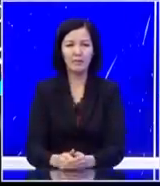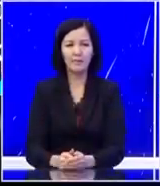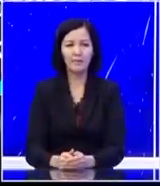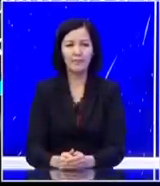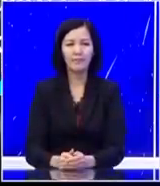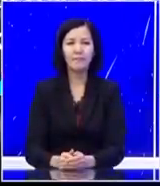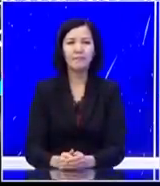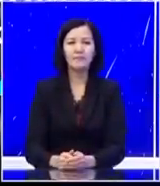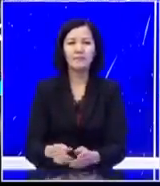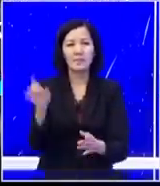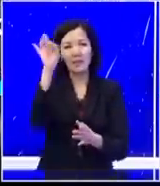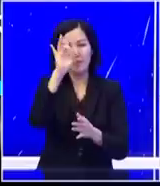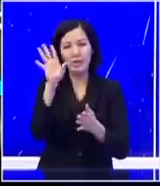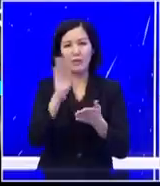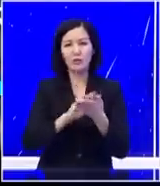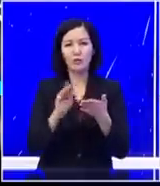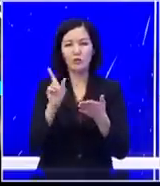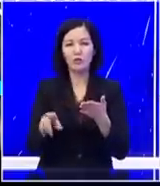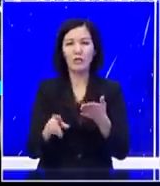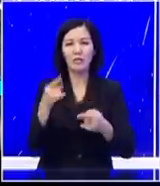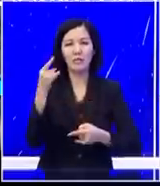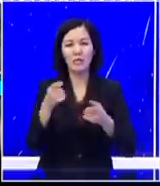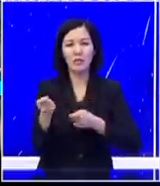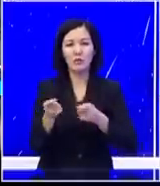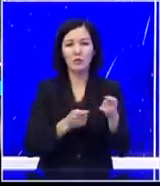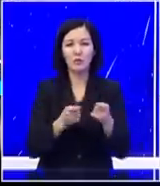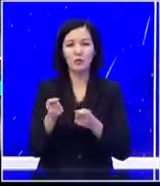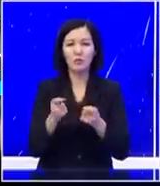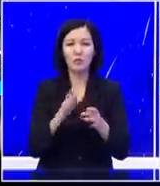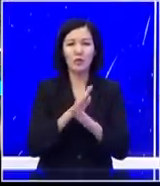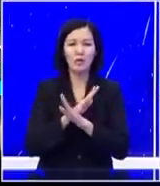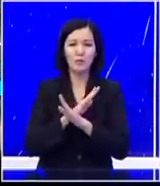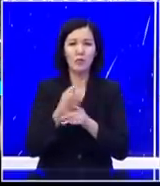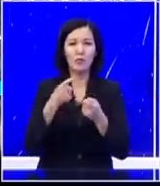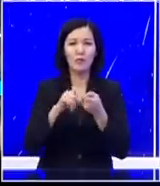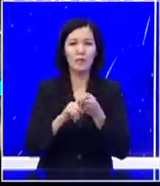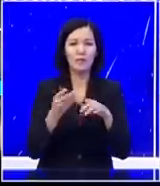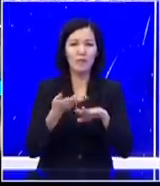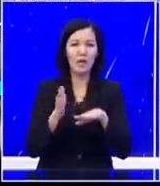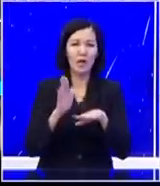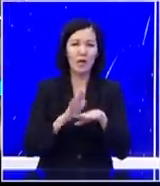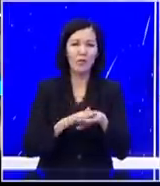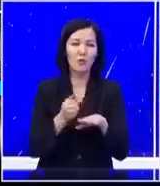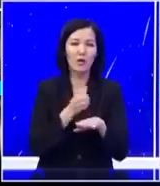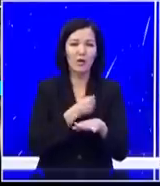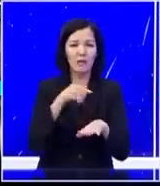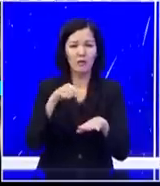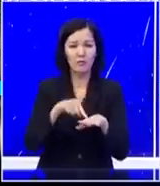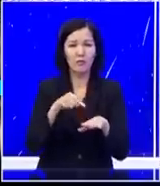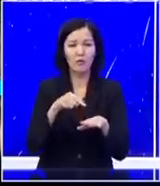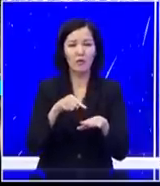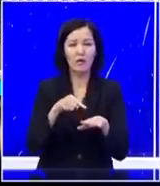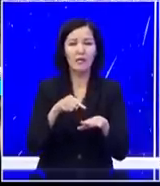Белгілі журналист, танымал тележүргізуші Бейсен Құранбектің дүниеден өтуіне байланысты ауыр қайғыларыңызға ортақтасып, көңіл